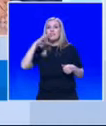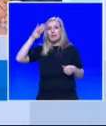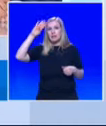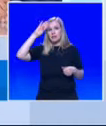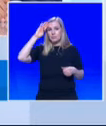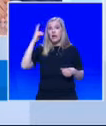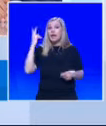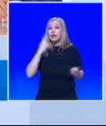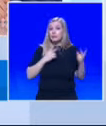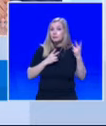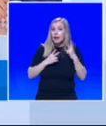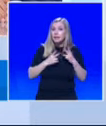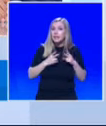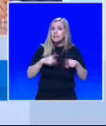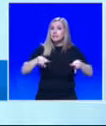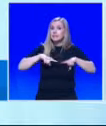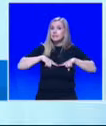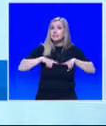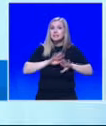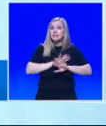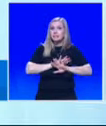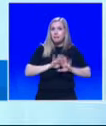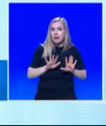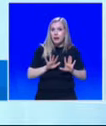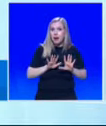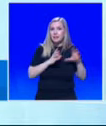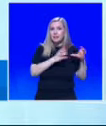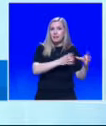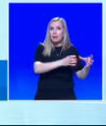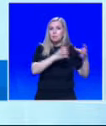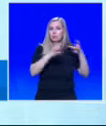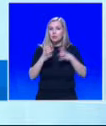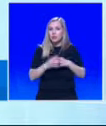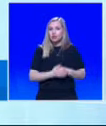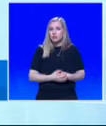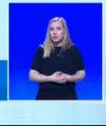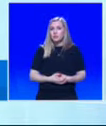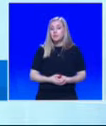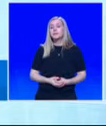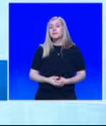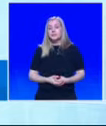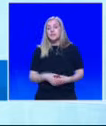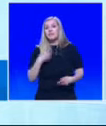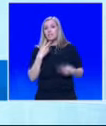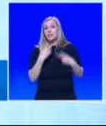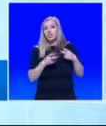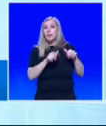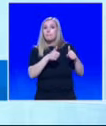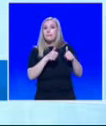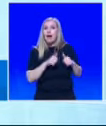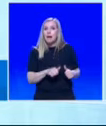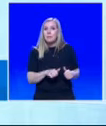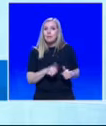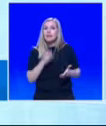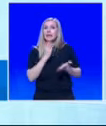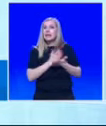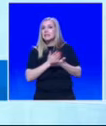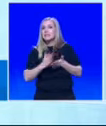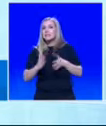съда спря демонтаж преди малко? Вижте, паметника на Съветската армия разделя българското общество